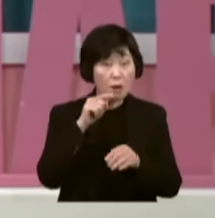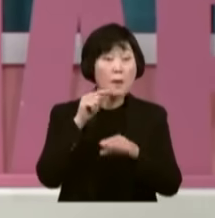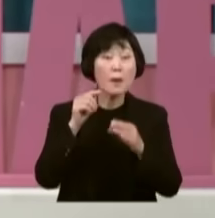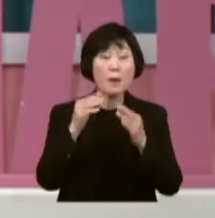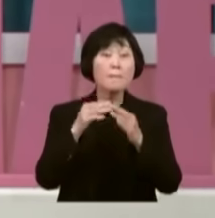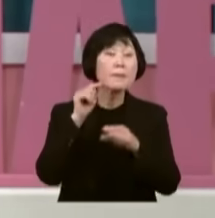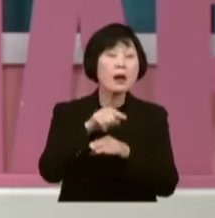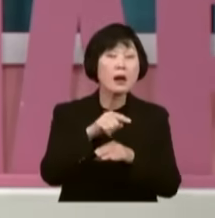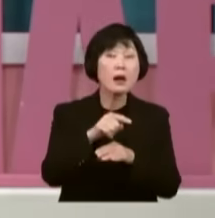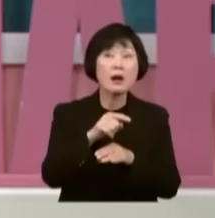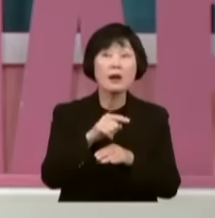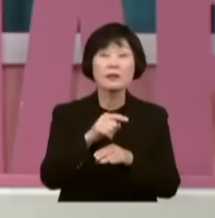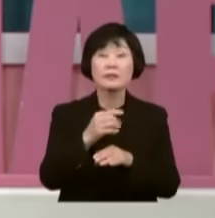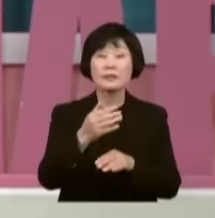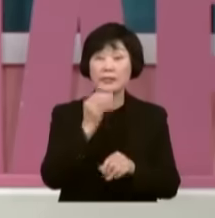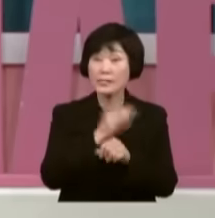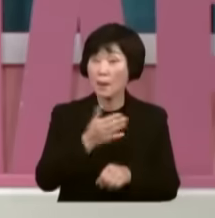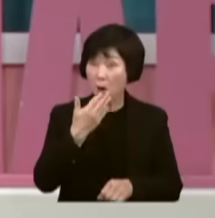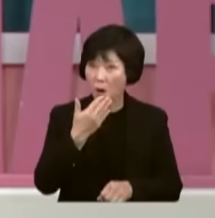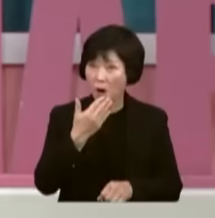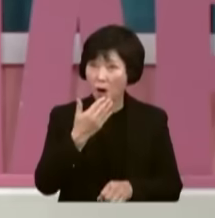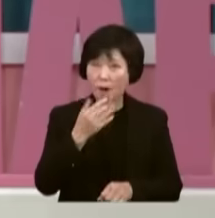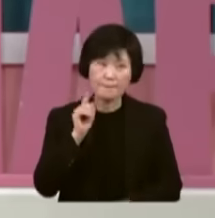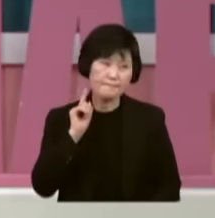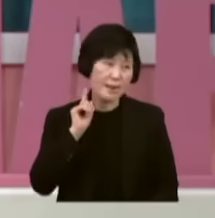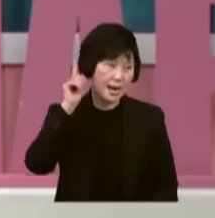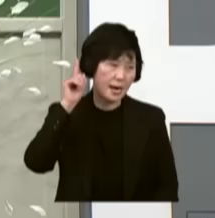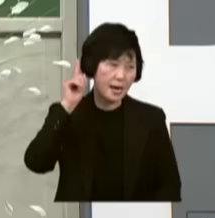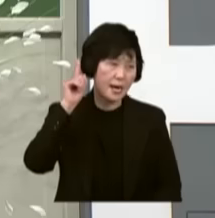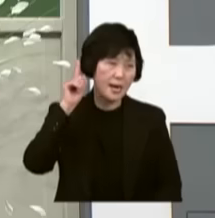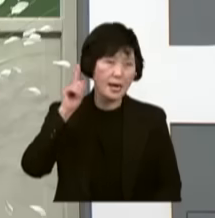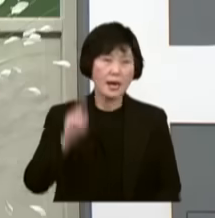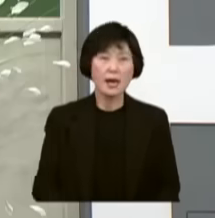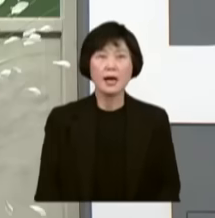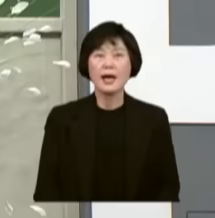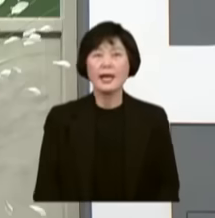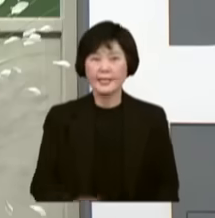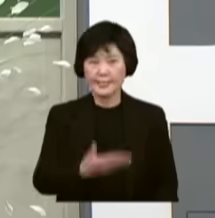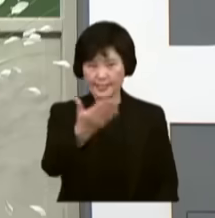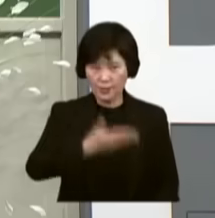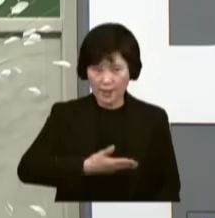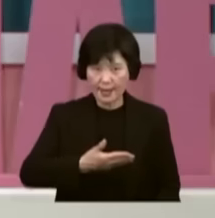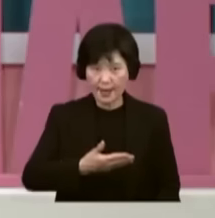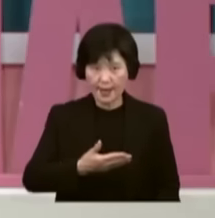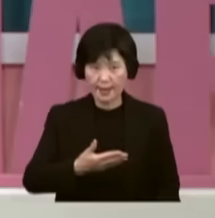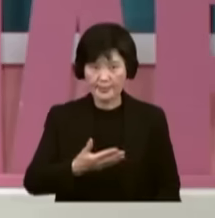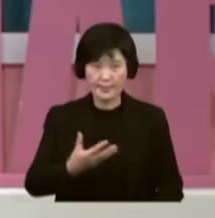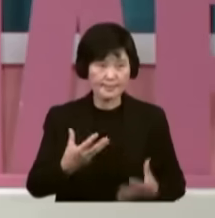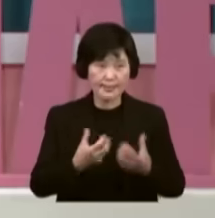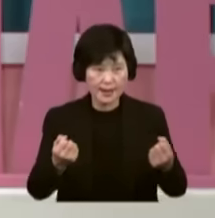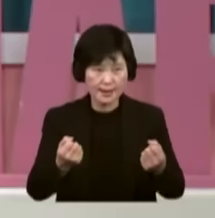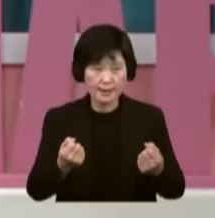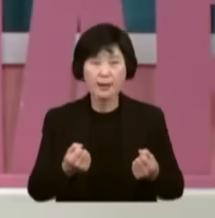얼버무리는 이야기를 듣고 내가 이제 혈압이 그때 올랐지. 모든 걸 끝내 이제는. 내일